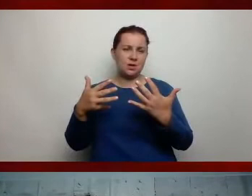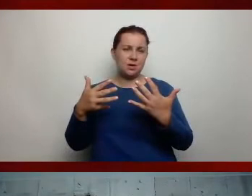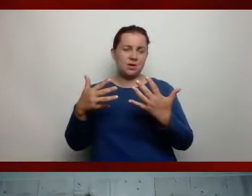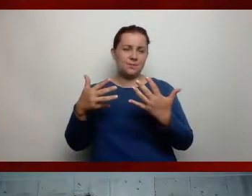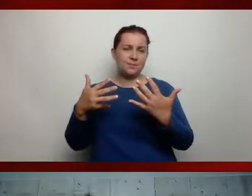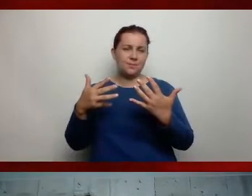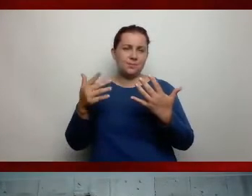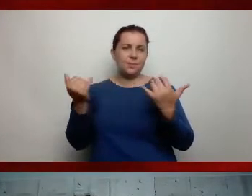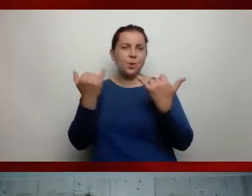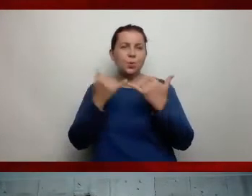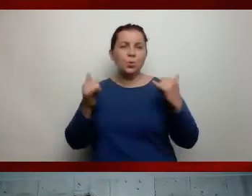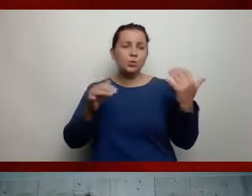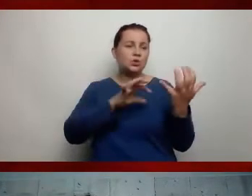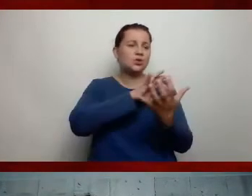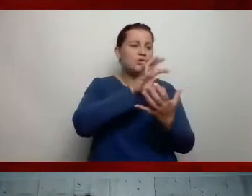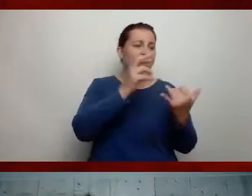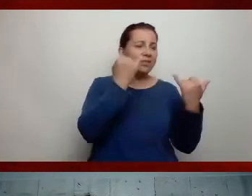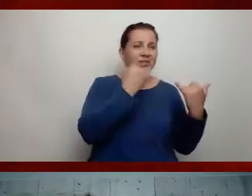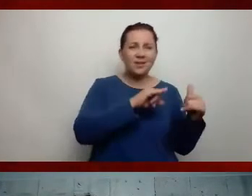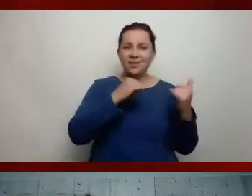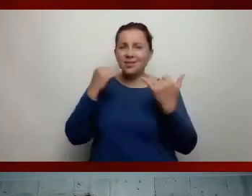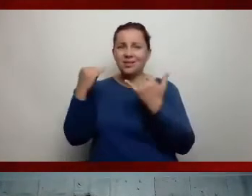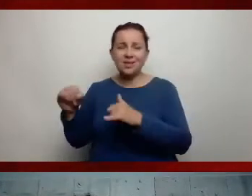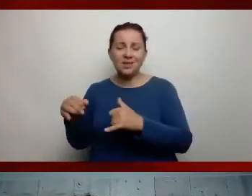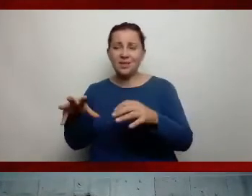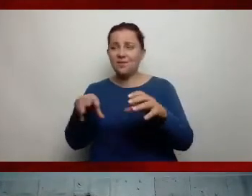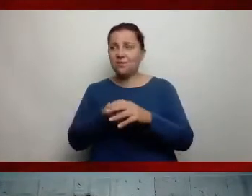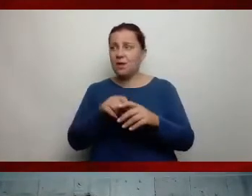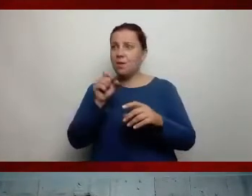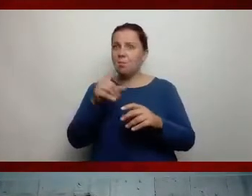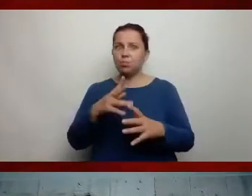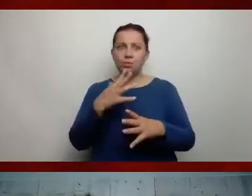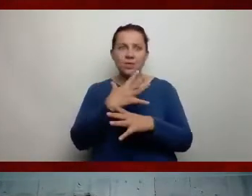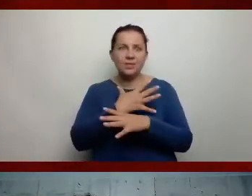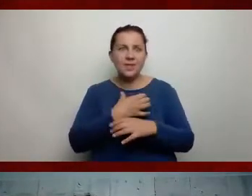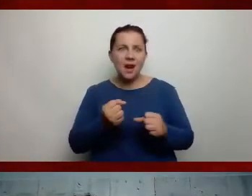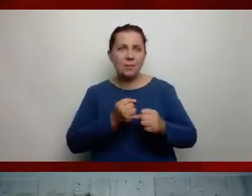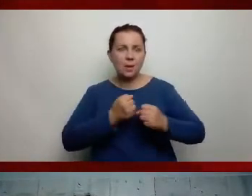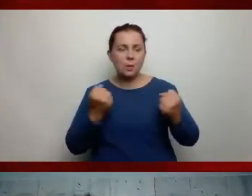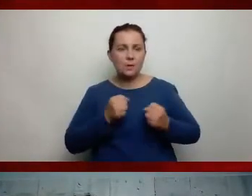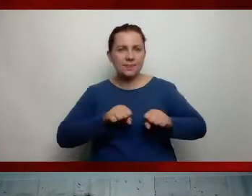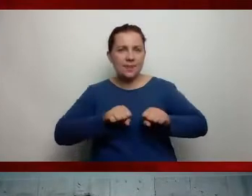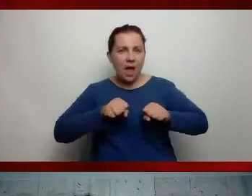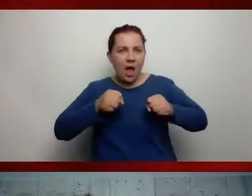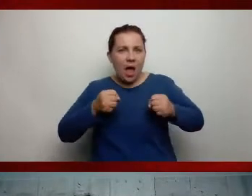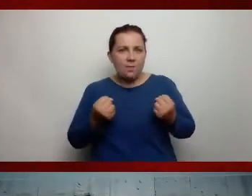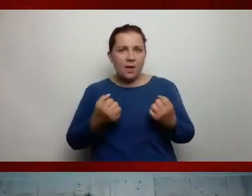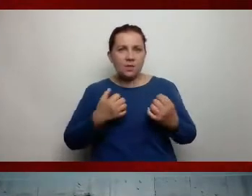różnych światów, które buduje napięcie dramatyczne, które buduje